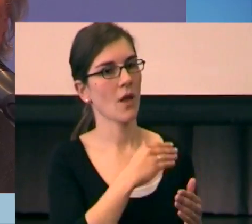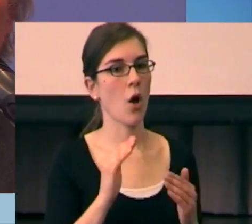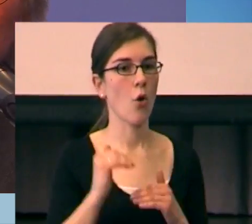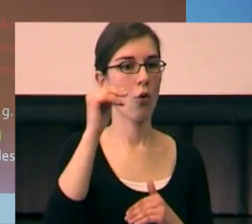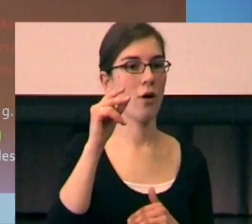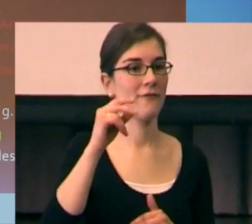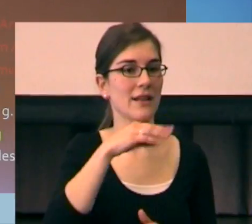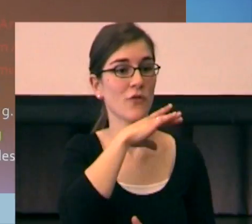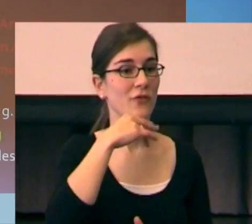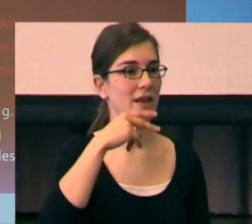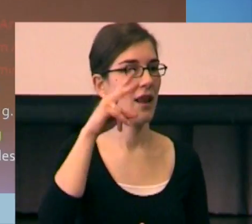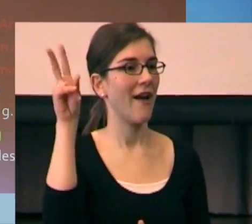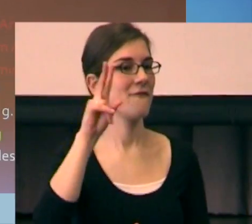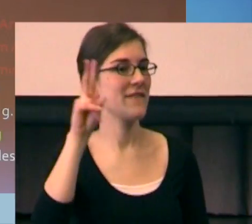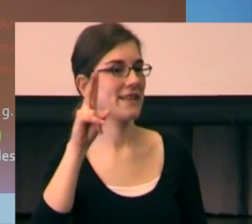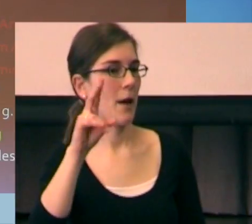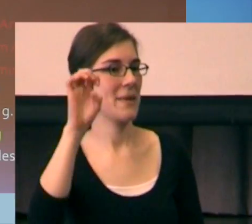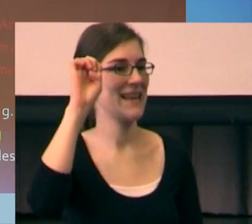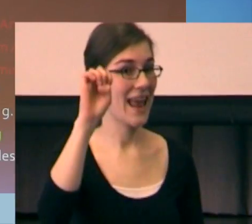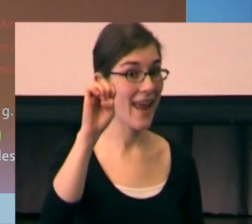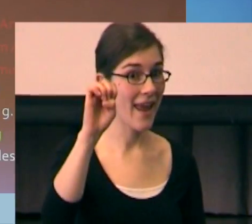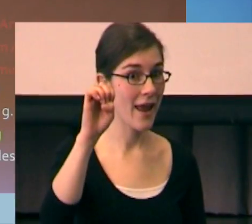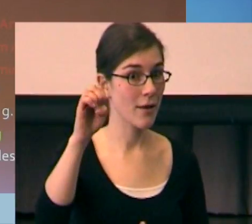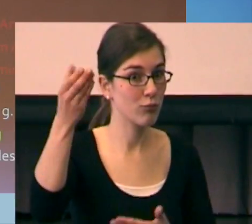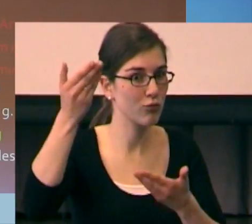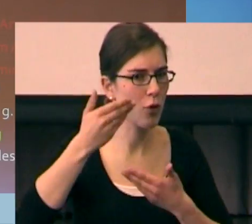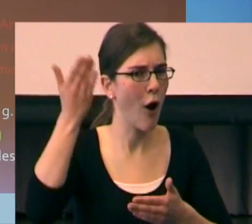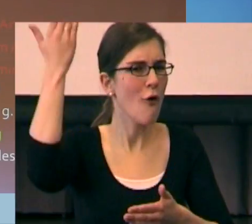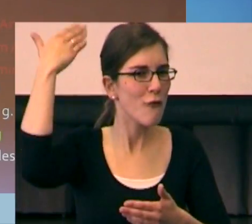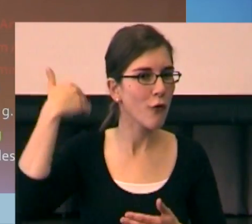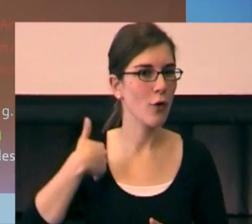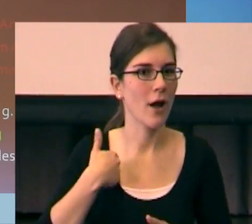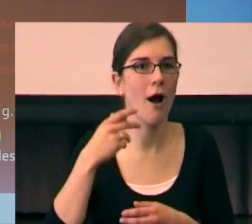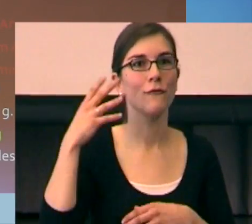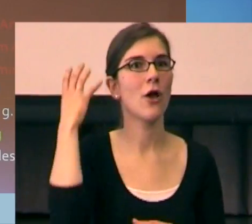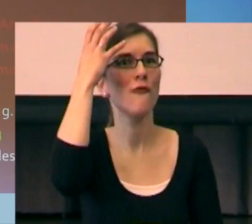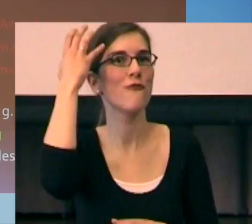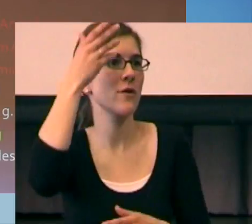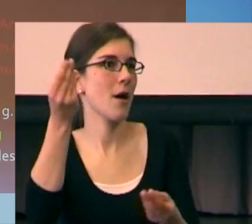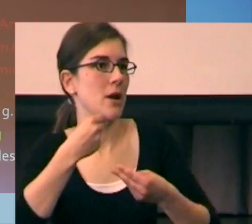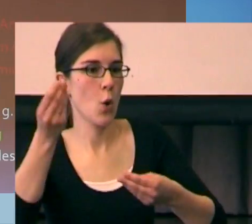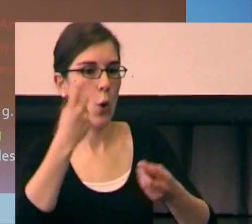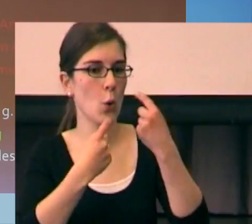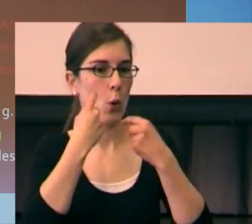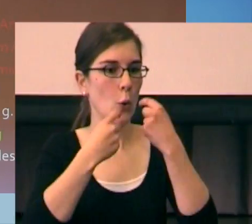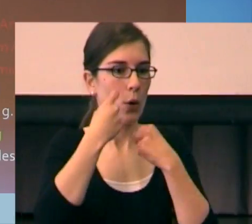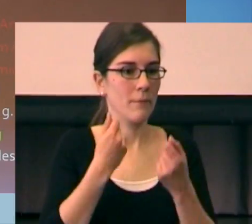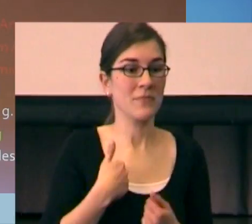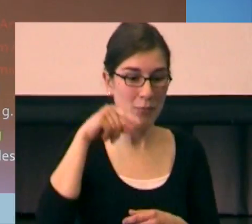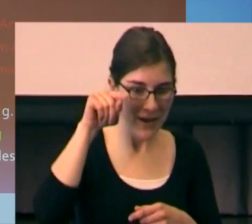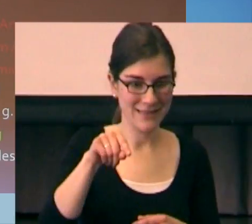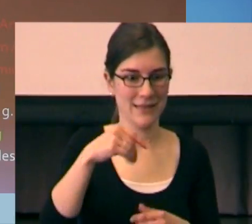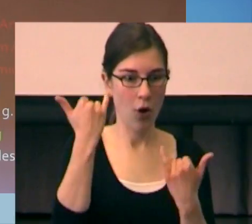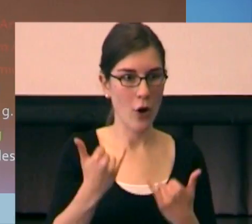-Dosen. Es gab mal eine Zeit, da hat man Vitamin-E als Wundermittel gegen und für alles genommen. Diese Männer erkranken auch häufiger an